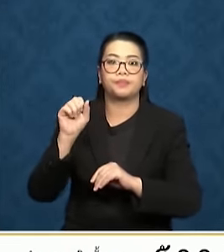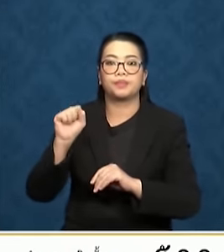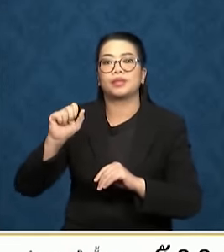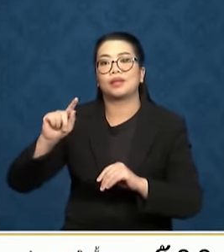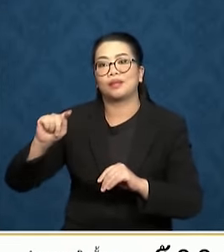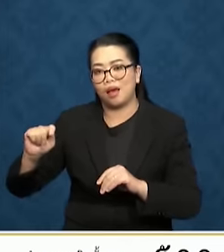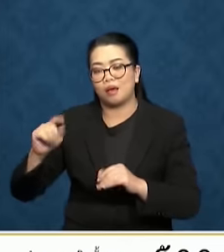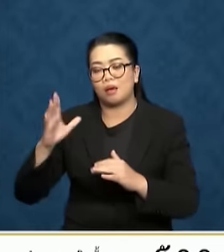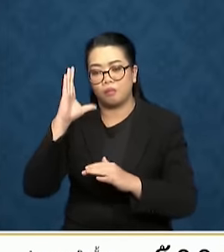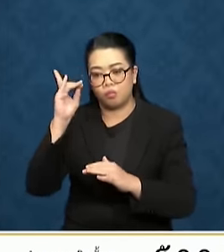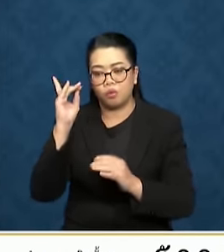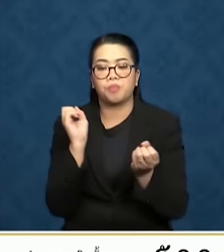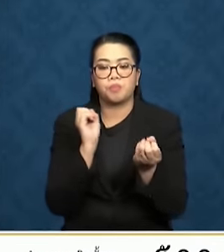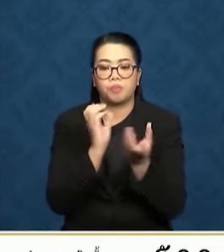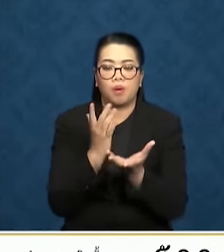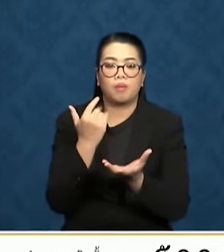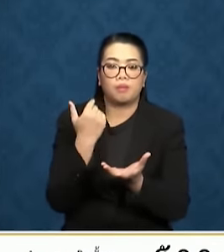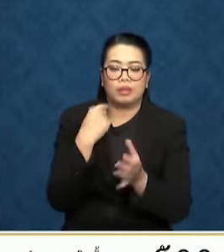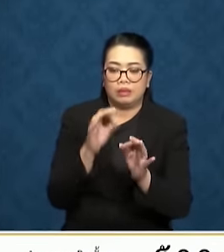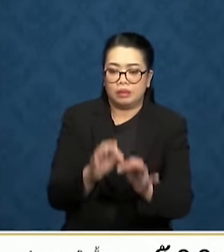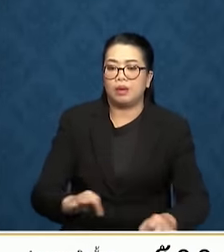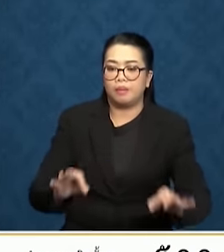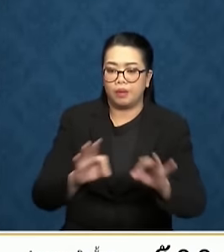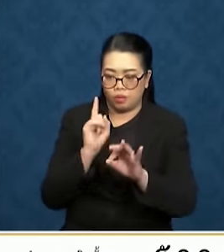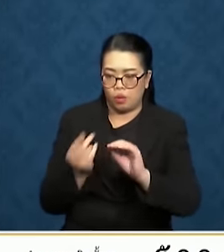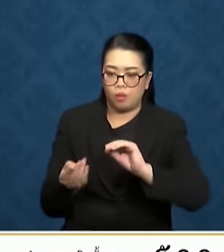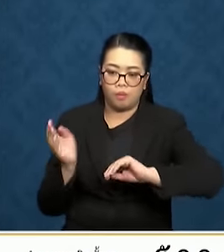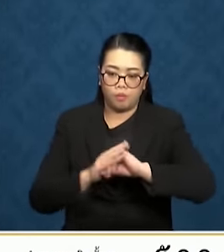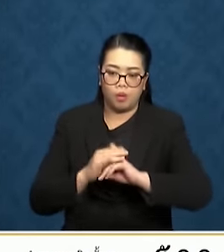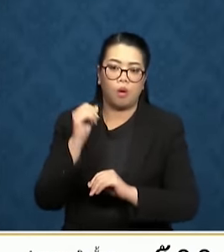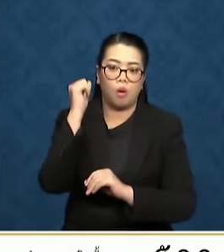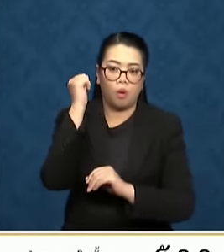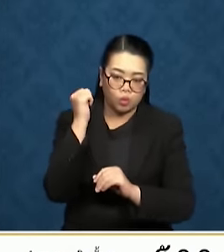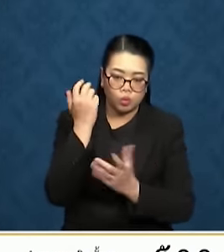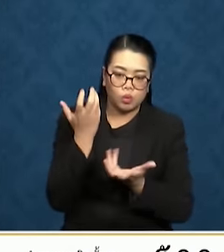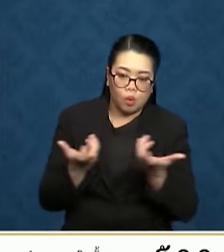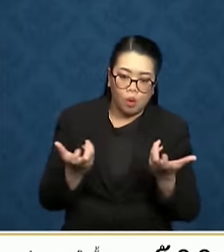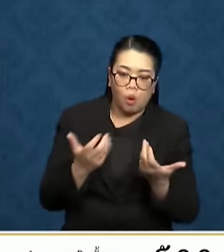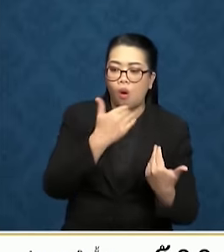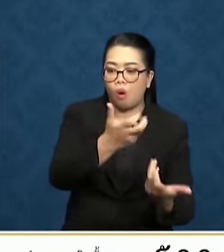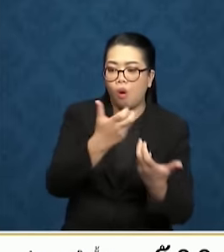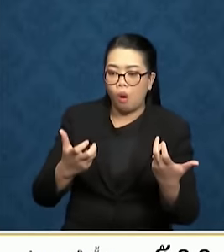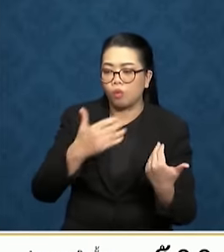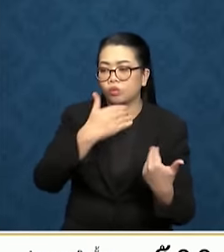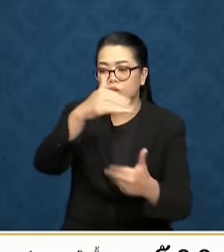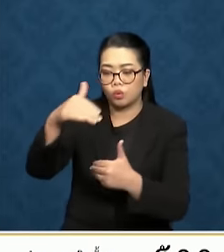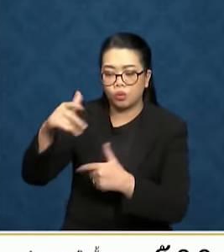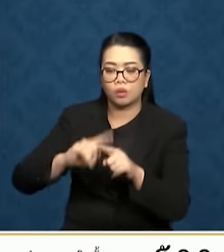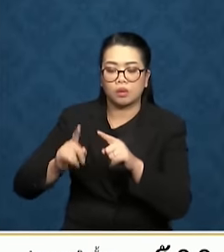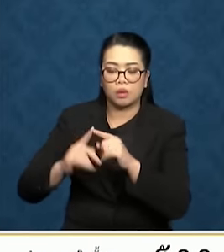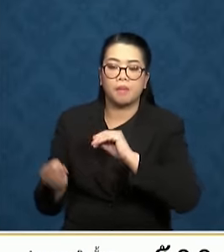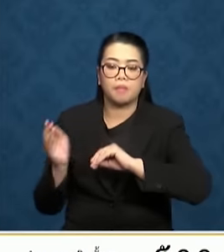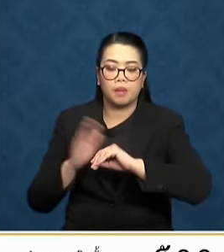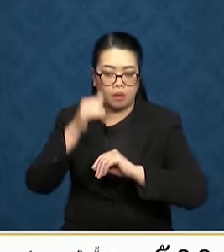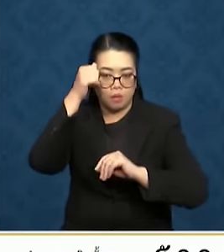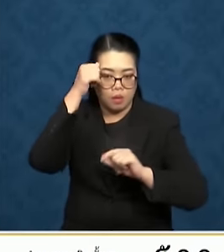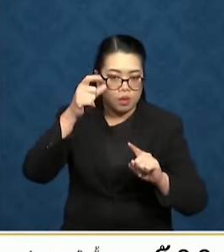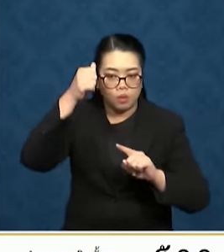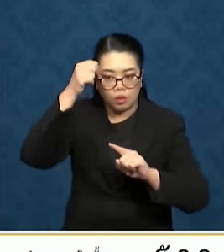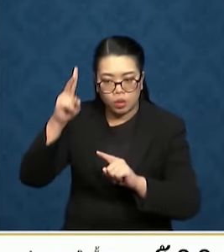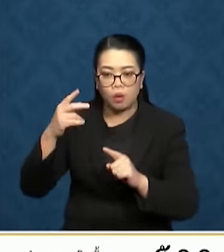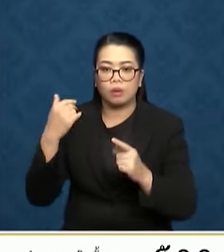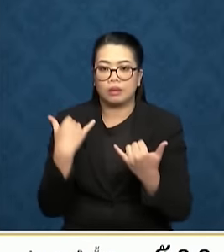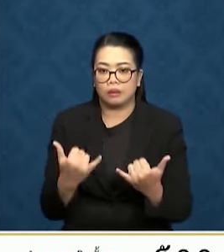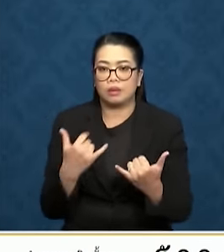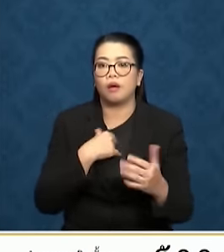ออกมาบอกแล้วว่ามีอาจจะมีความจำเป็นต้องขึ้นค่าขนส่งค่าขนส่งอยู่มากพอสมควรในช่วงวัน 2วันที่จะถึงนี้เพราะ